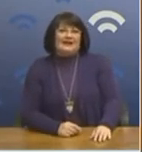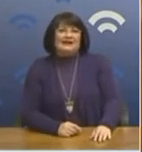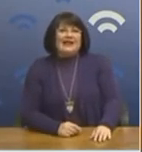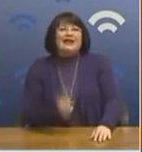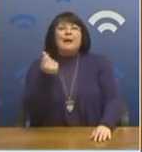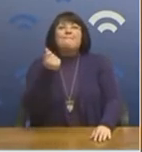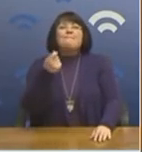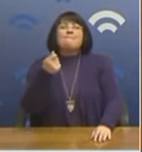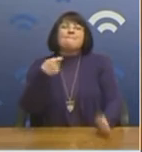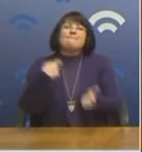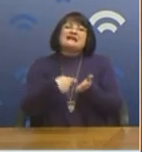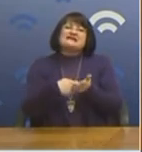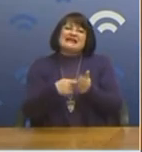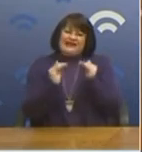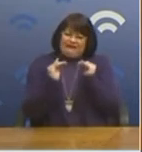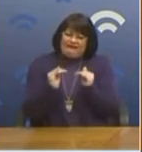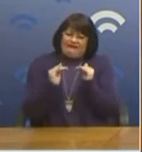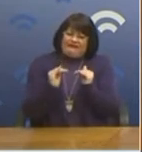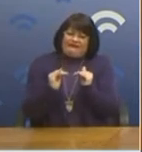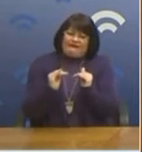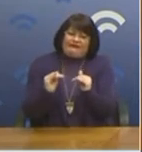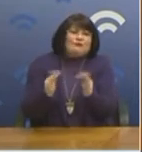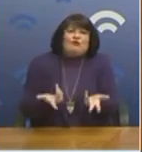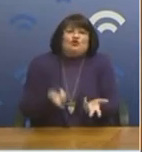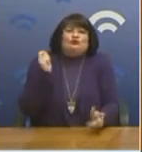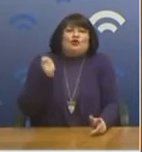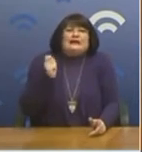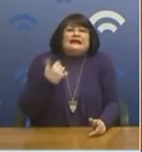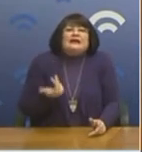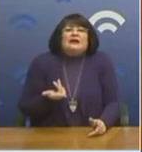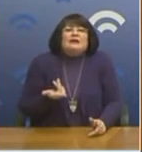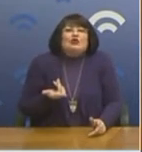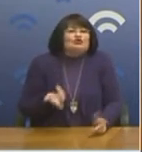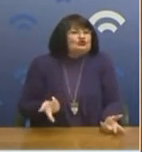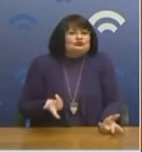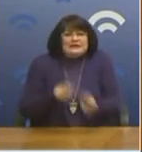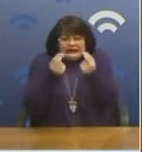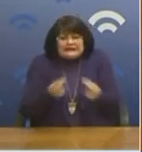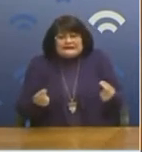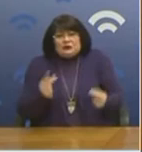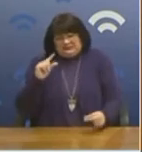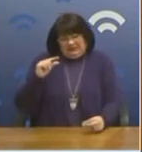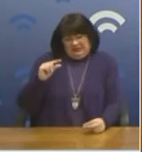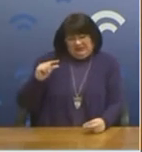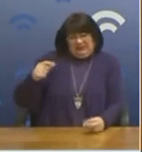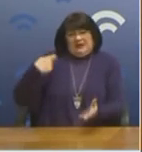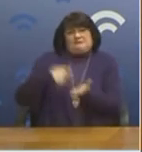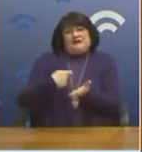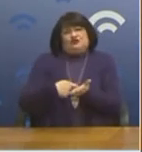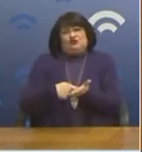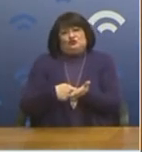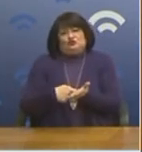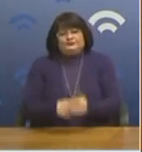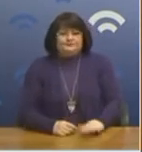μισθών? Είναι μια πολιτική που θα συνεχίσει να έχουμε μικρούς μισθούς? Κυρίες και κύριοι συνάδελφοι,